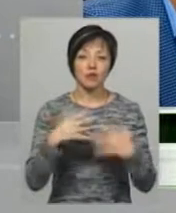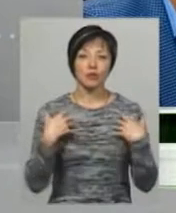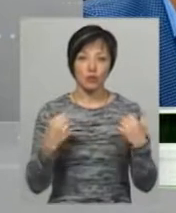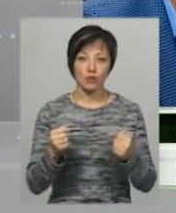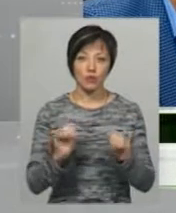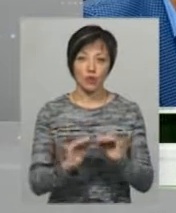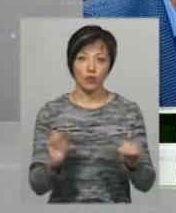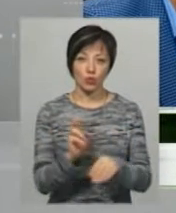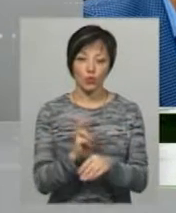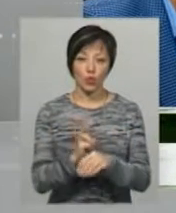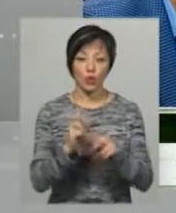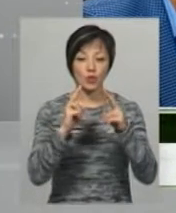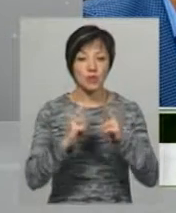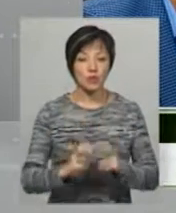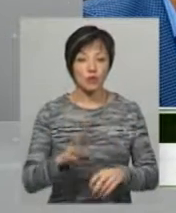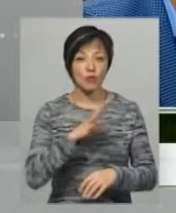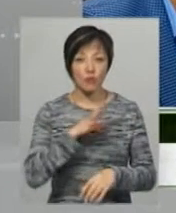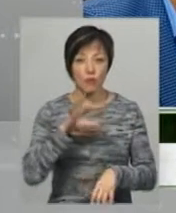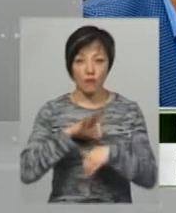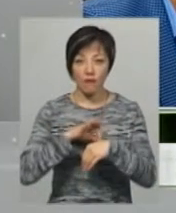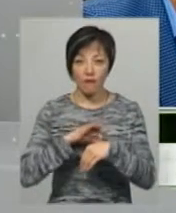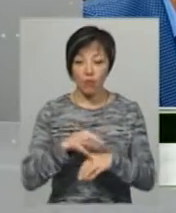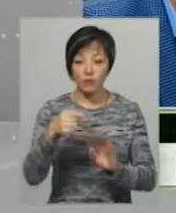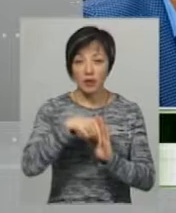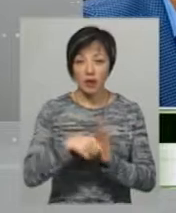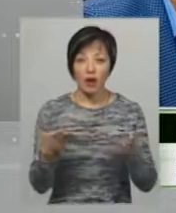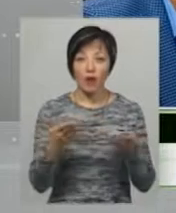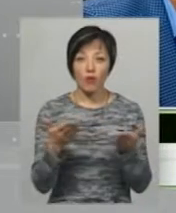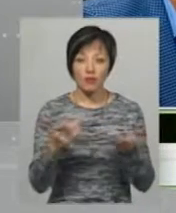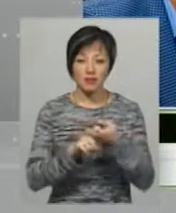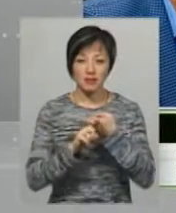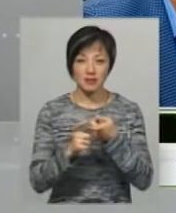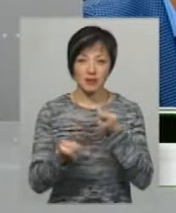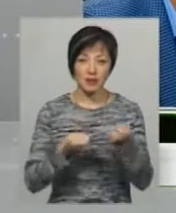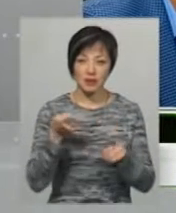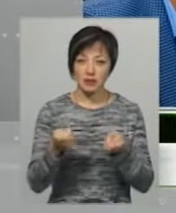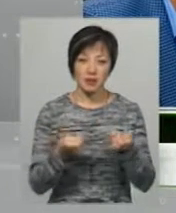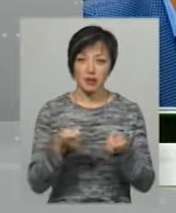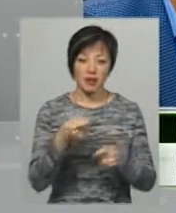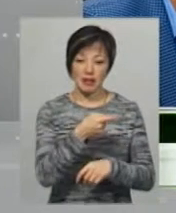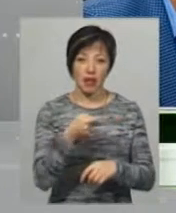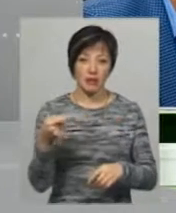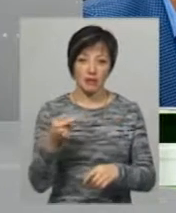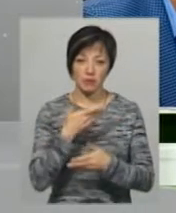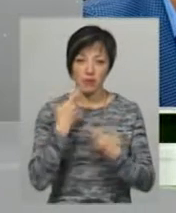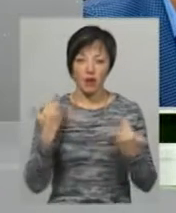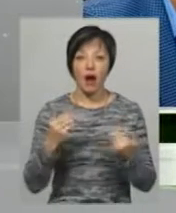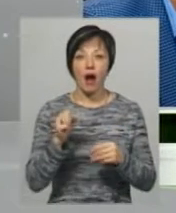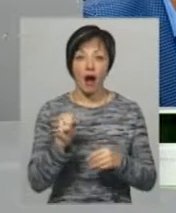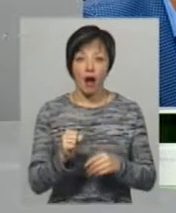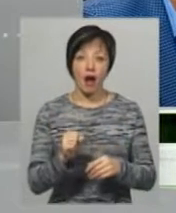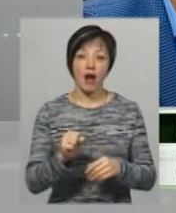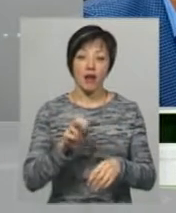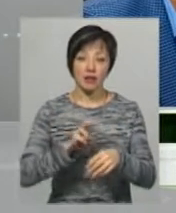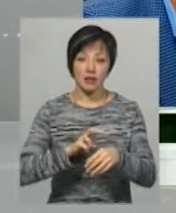діти в садочку. Ті дослідження, які проводилися на предмет якоїсь патогенної мікрофлори, вони негативні. От. А